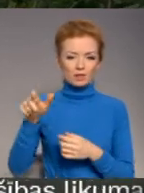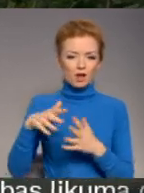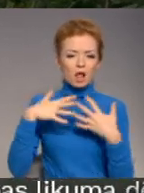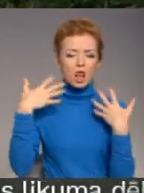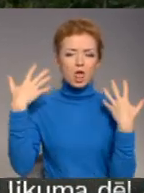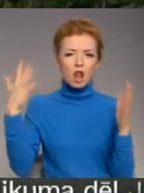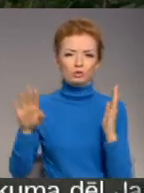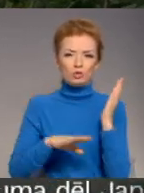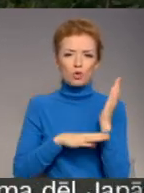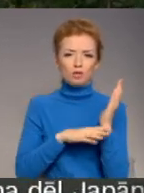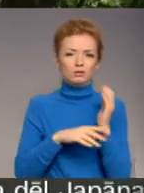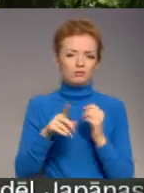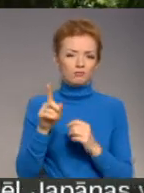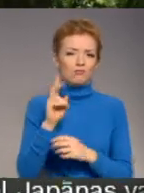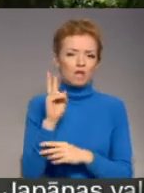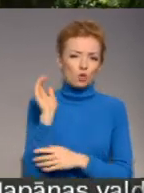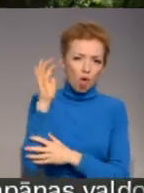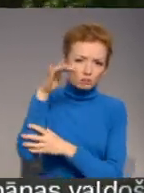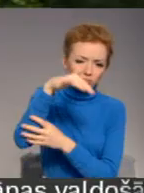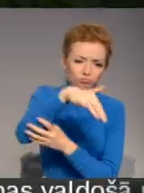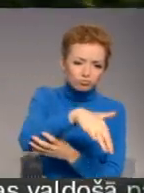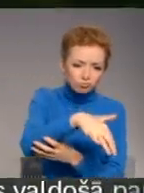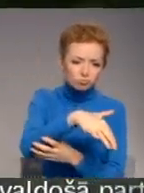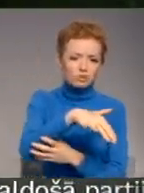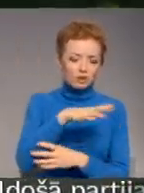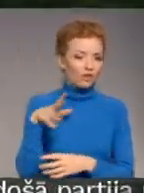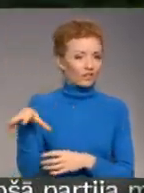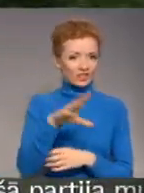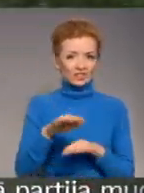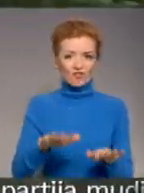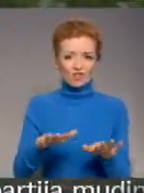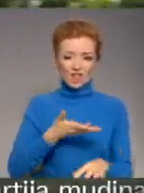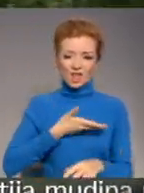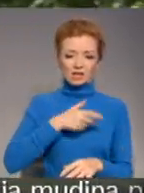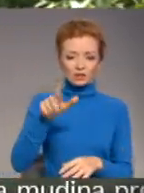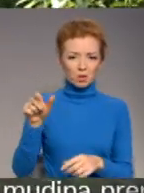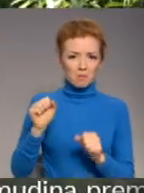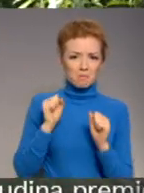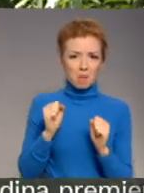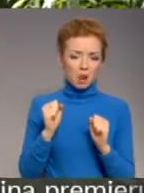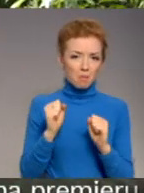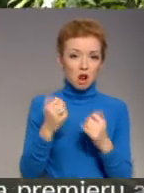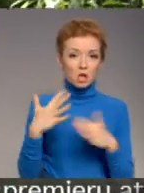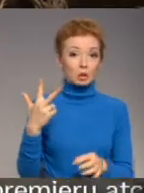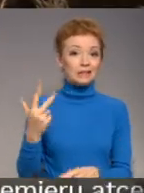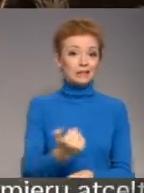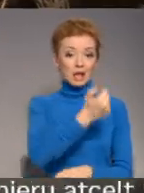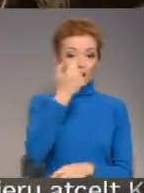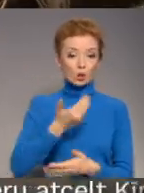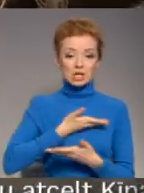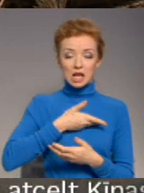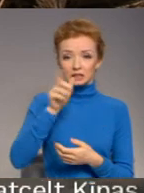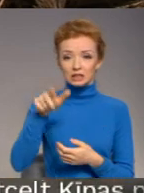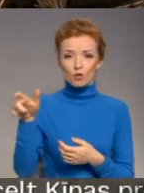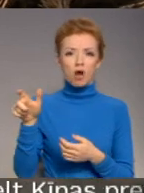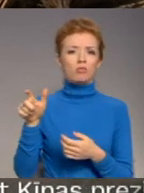vītols, kas jau vairākus gadus bīstami liecās pāri ielai, visiem vietējiem bija kļuvis par biedinājumu. Jau aptuveni trīs gadus iedzīvotāji